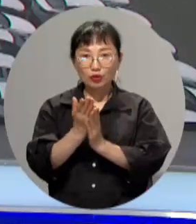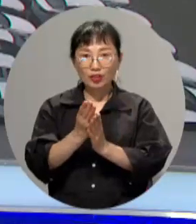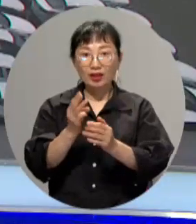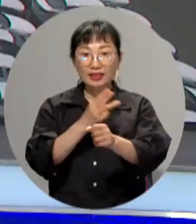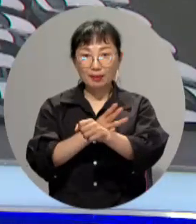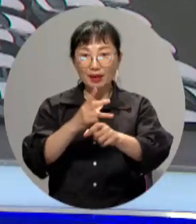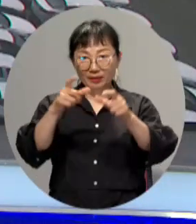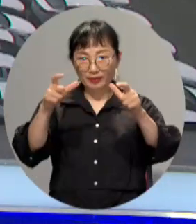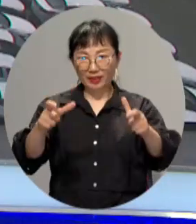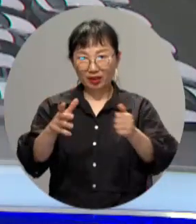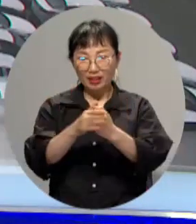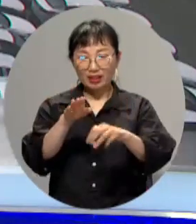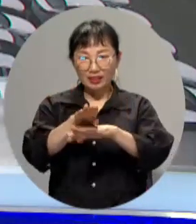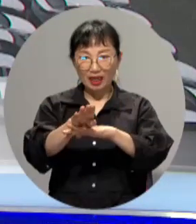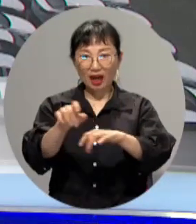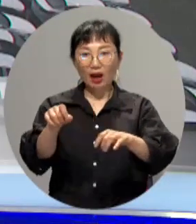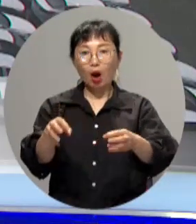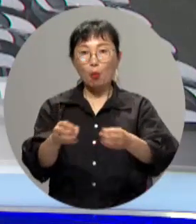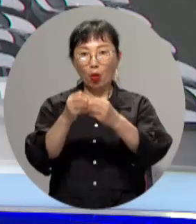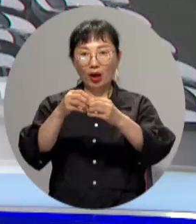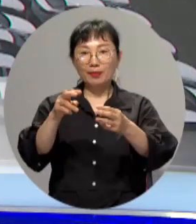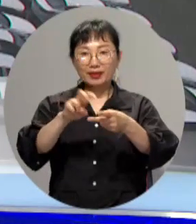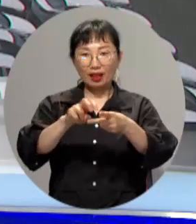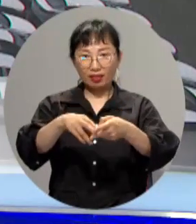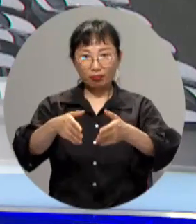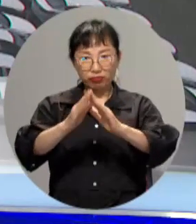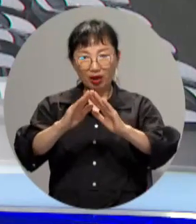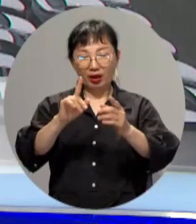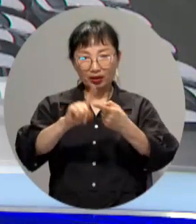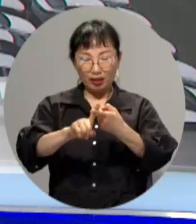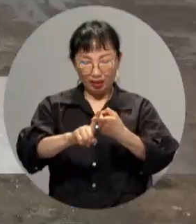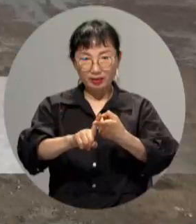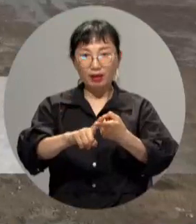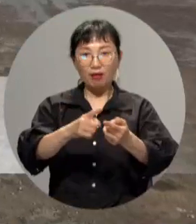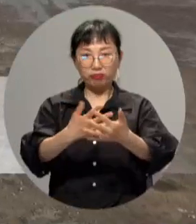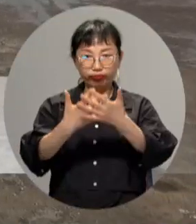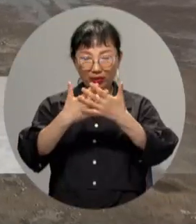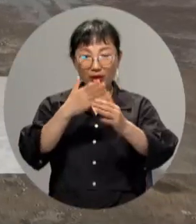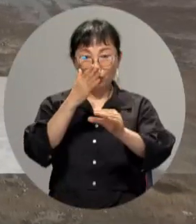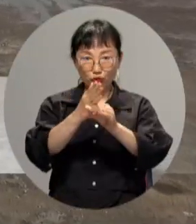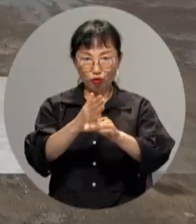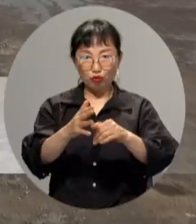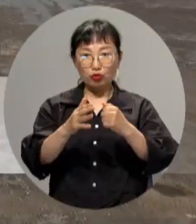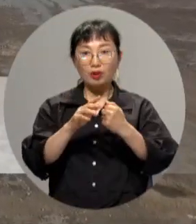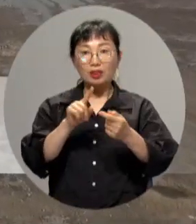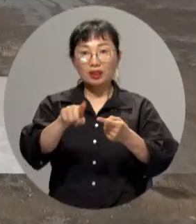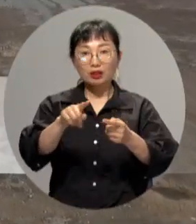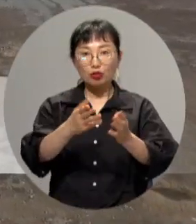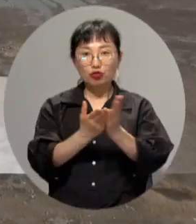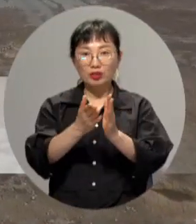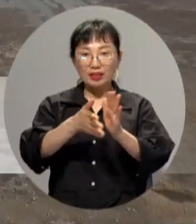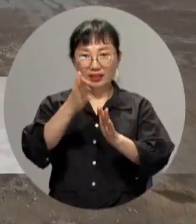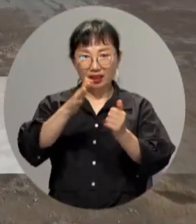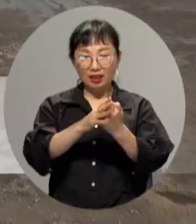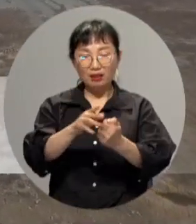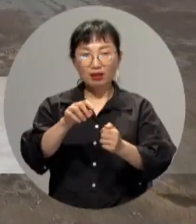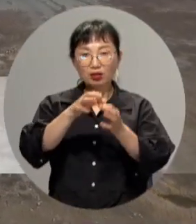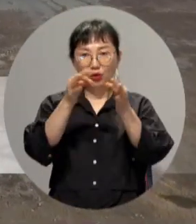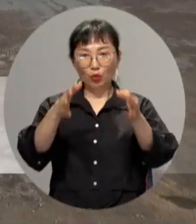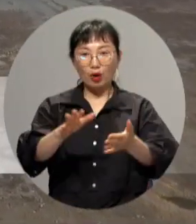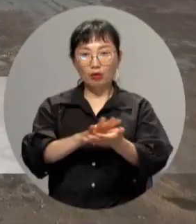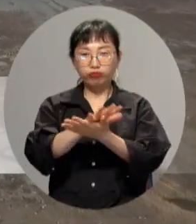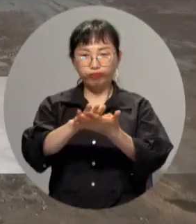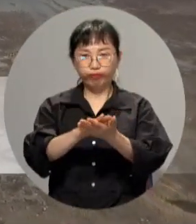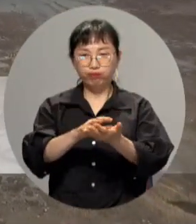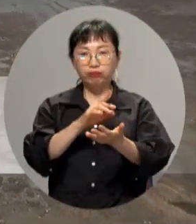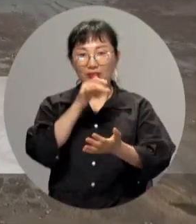군산 새만금의 자동차 수출 복합 센터를 조성하는 방안이 가시화하고 있습니다 군산시에 따르면 그동안 논란이 되어온